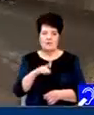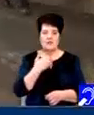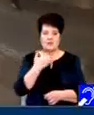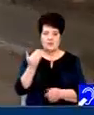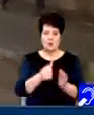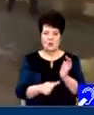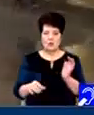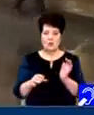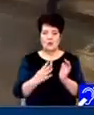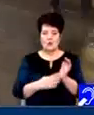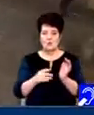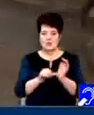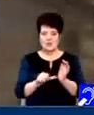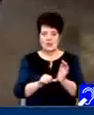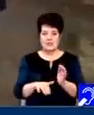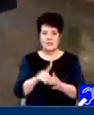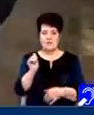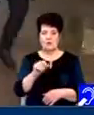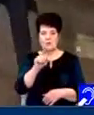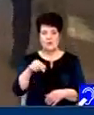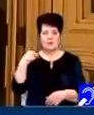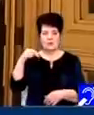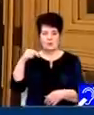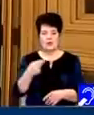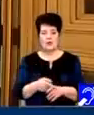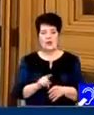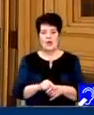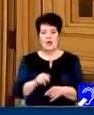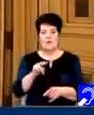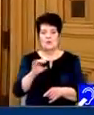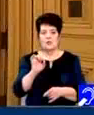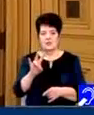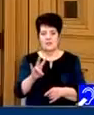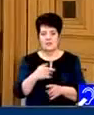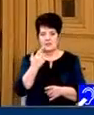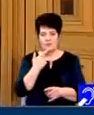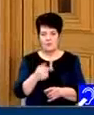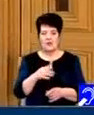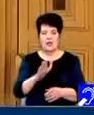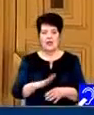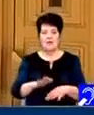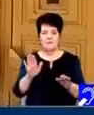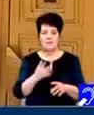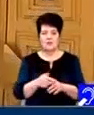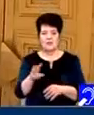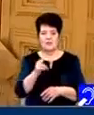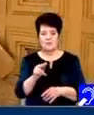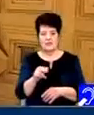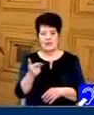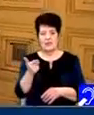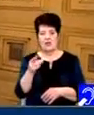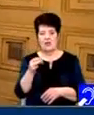iar 96% din ei au votat pentru președintele Putin, se laudă pe o rețea de socializare vicepremierul rus Dmitri